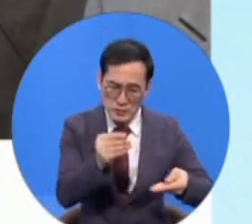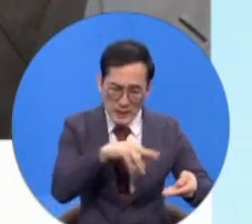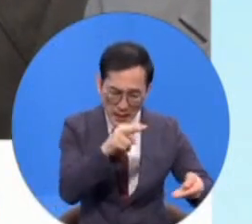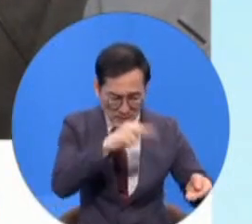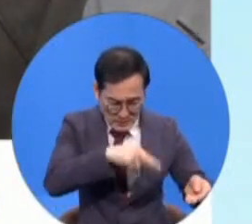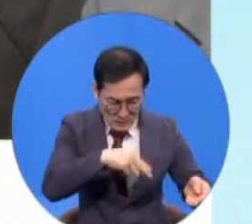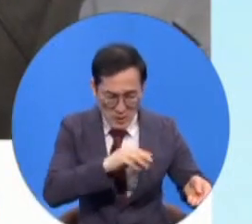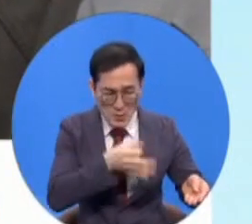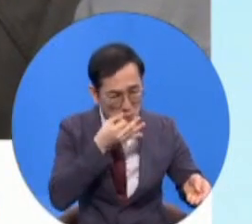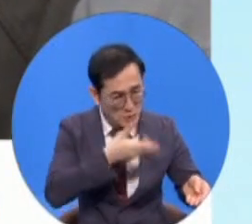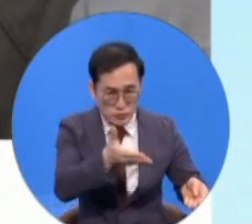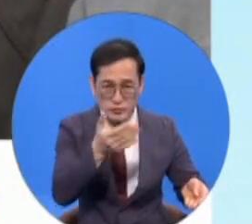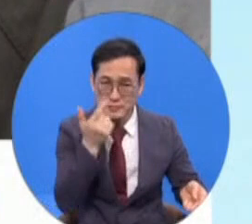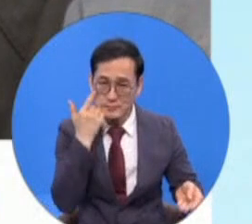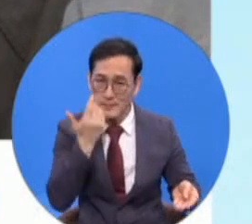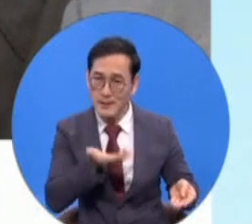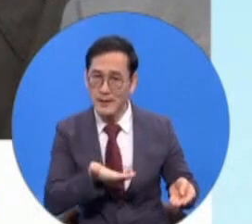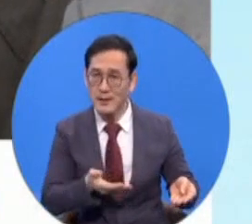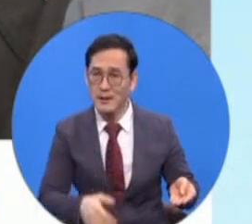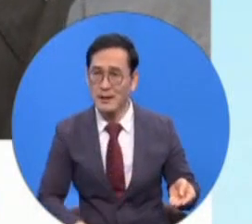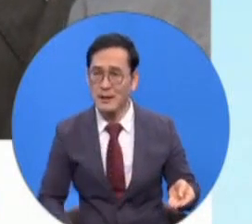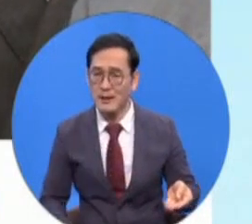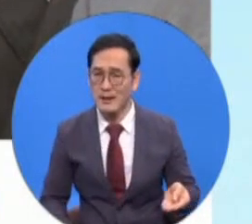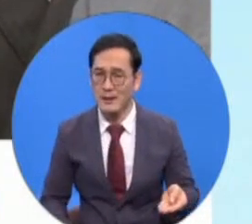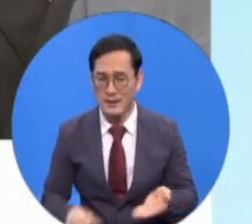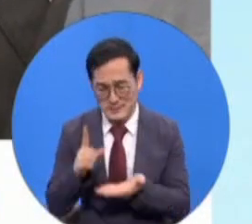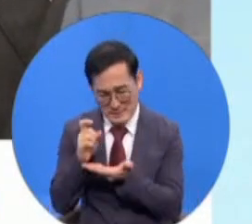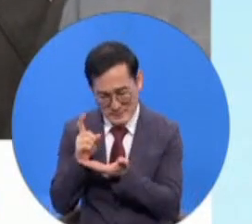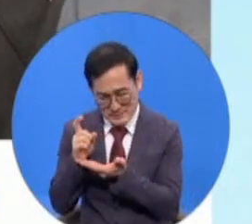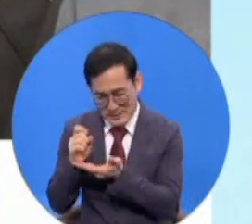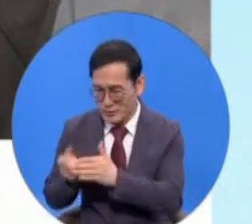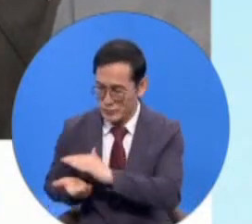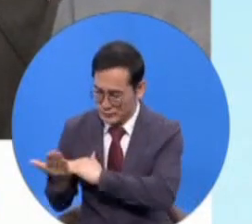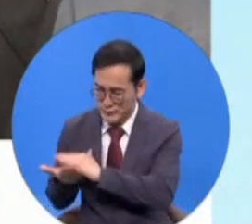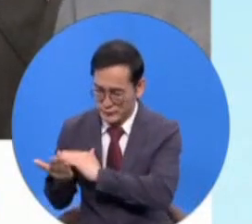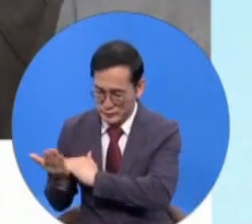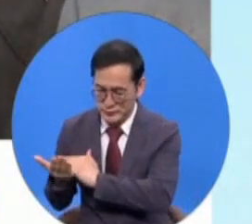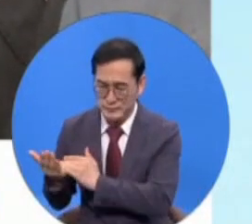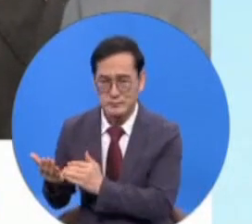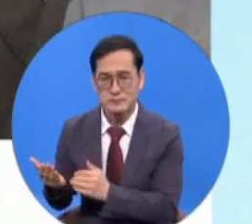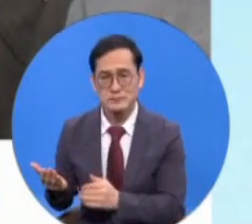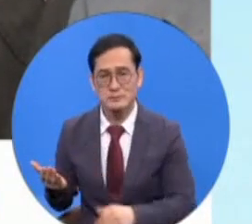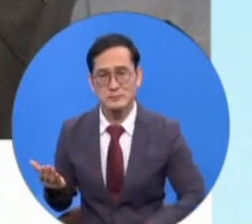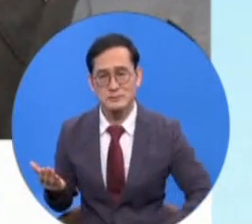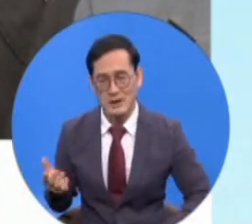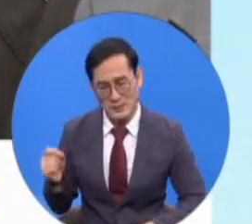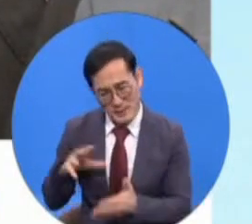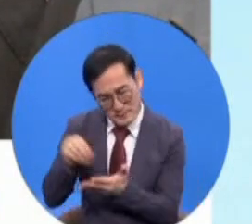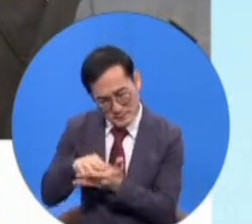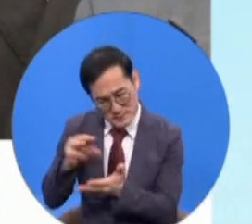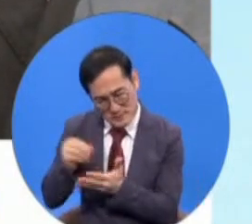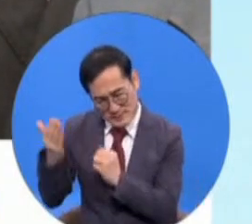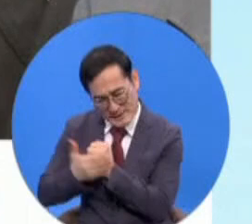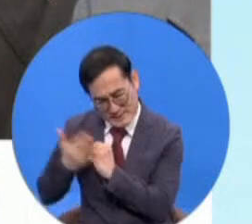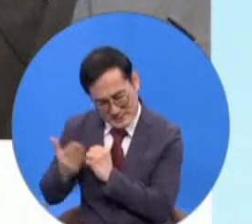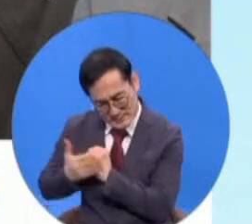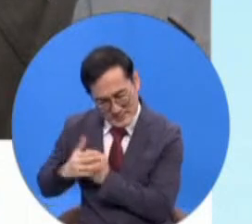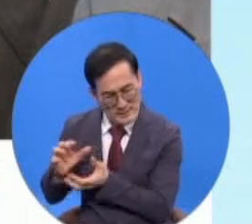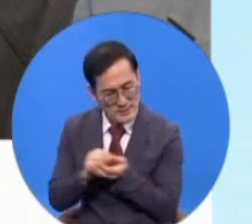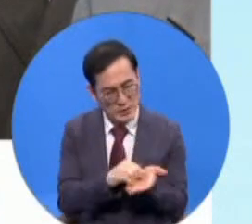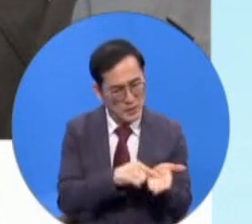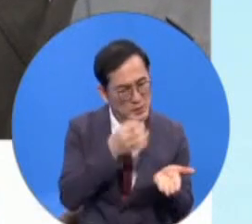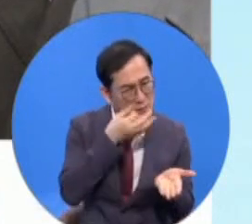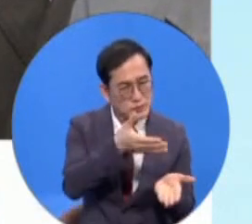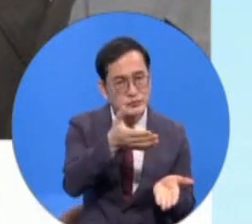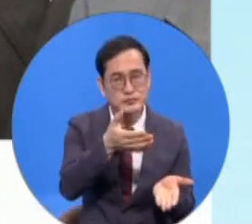아 이런 그 뭐 캡쳐 라든가 다음 노드를 했지 않겠냐고 날 저는 충분히 의심할 수 있다고 봐요 그리고 또